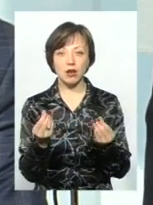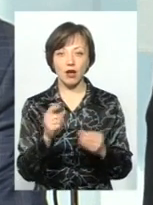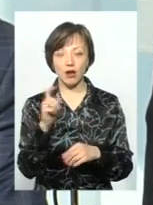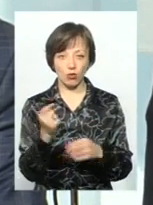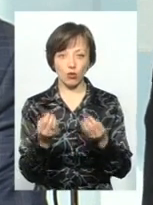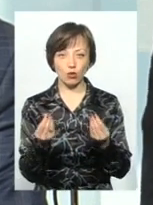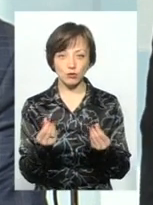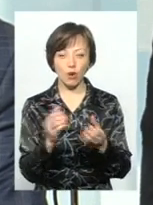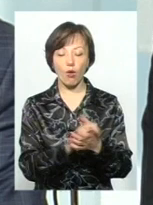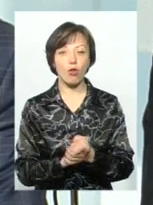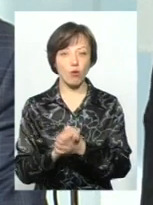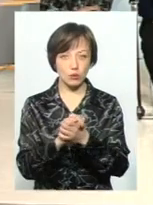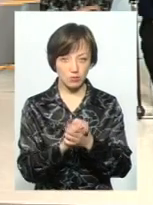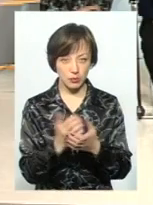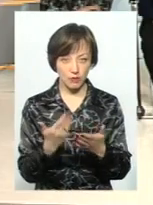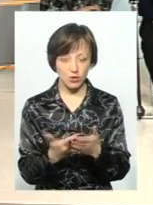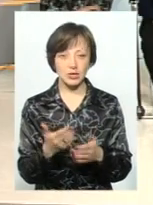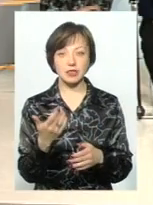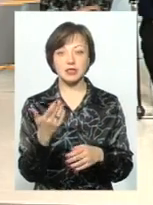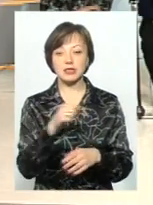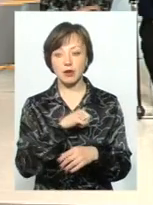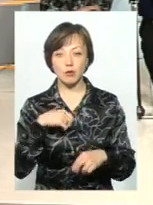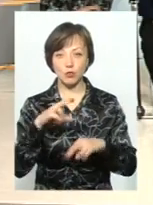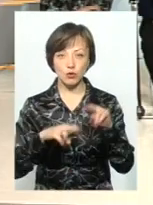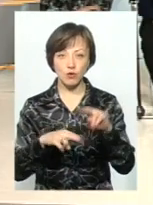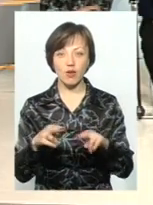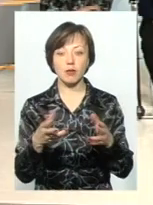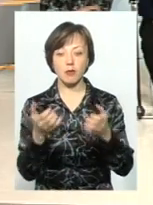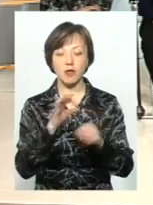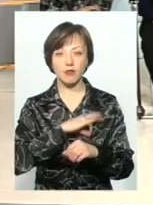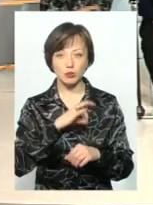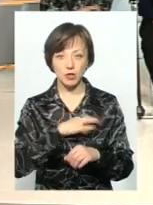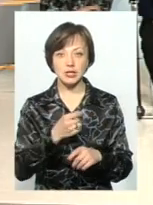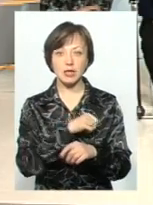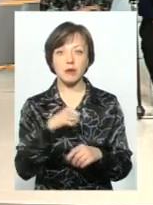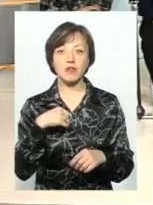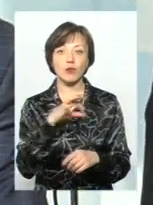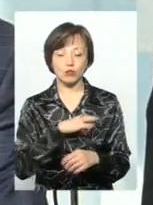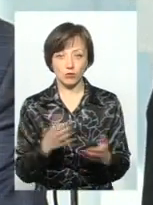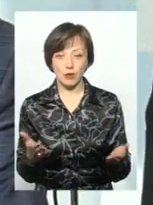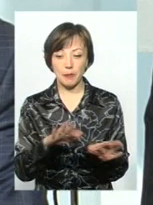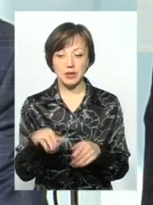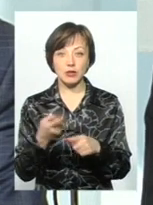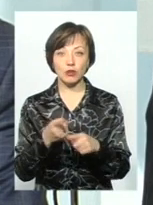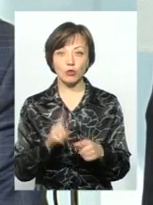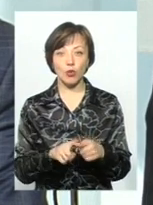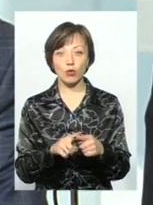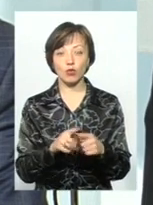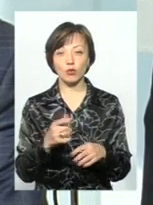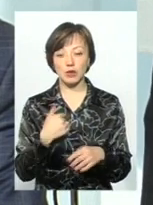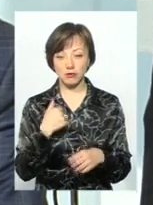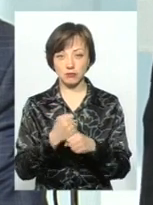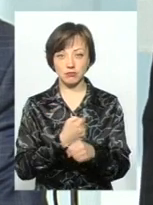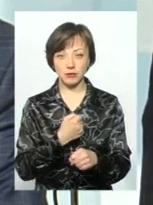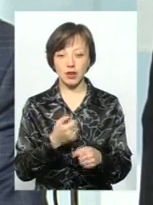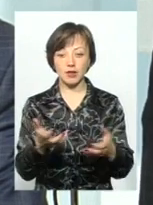і колгоспів. От вони самі будували, самі приймали в експлуатацію і самі експлуатували. Після того, як нас зобов'язали